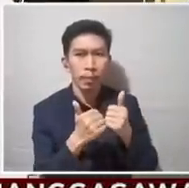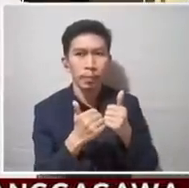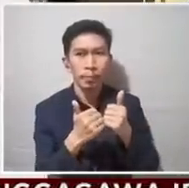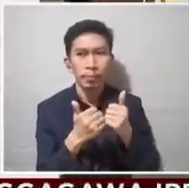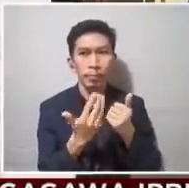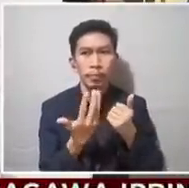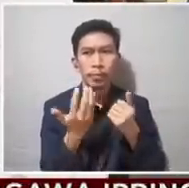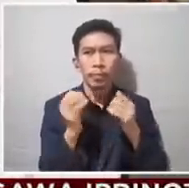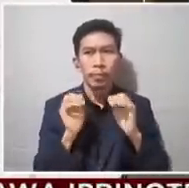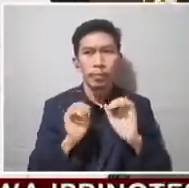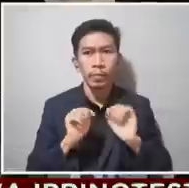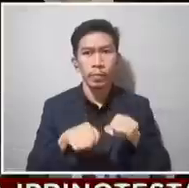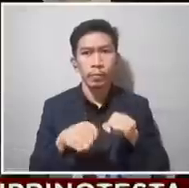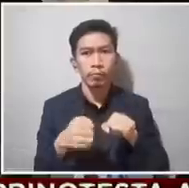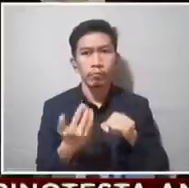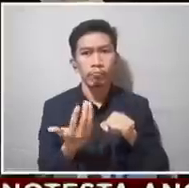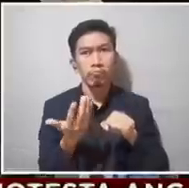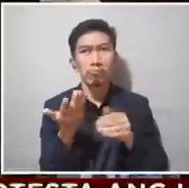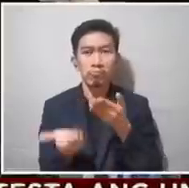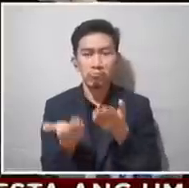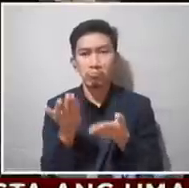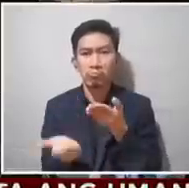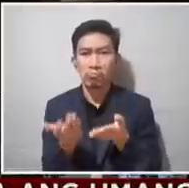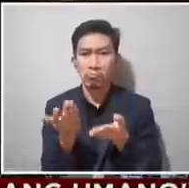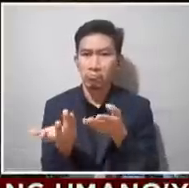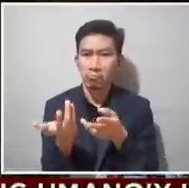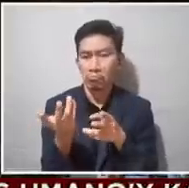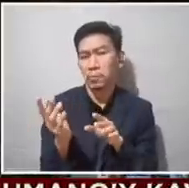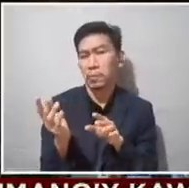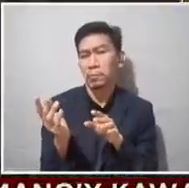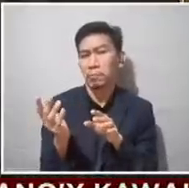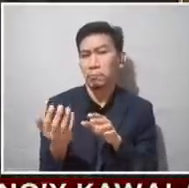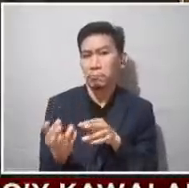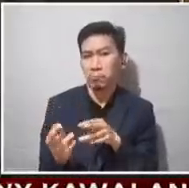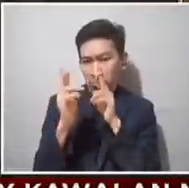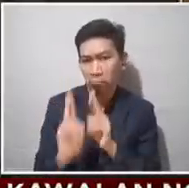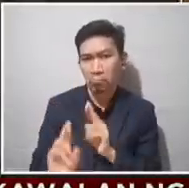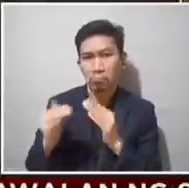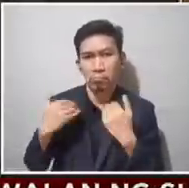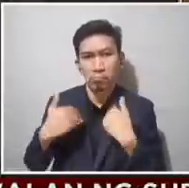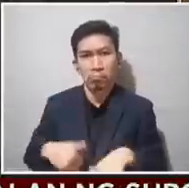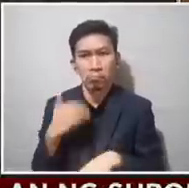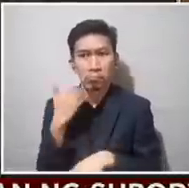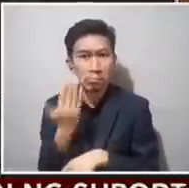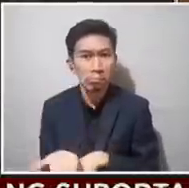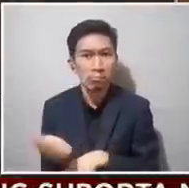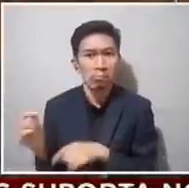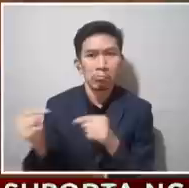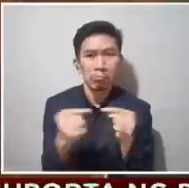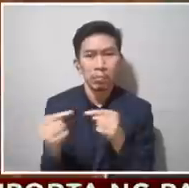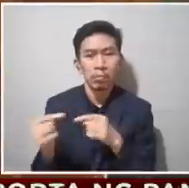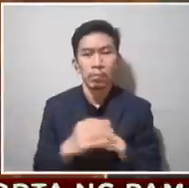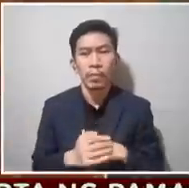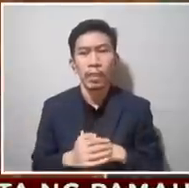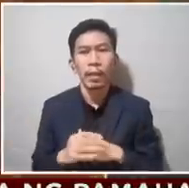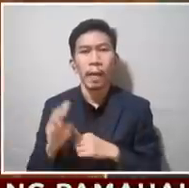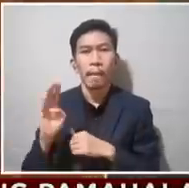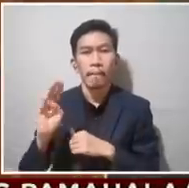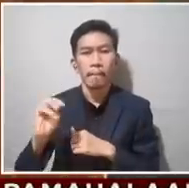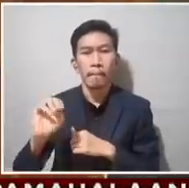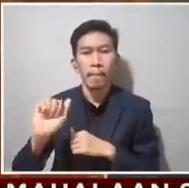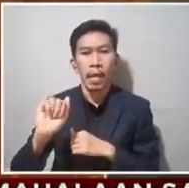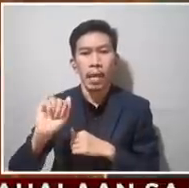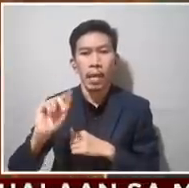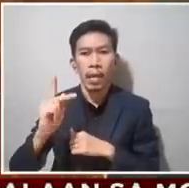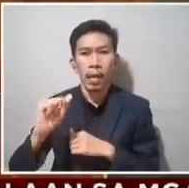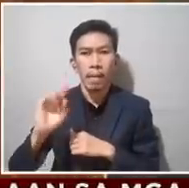namamatay sa encounter better. Agad ring nakiramay ang makabayan Black sa pamilya Culiamat. Kinundin na nila ang sinapit ni Jeveline at